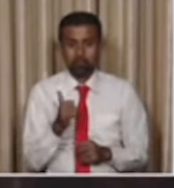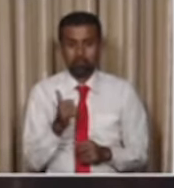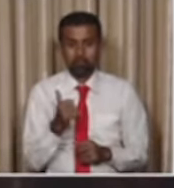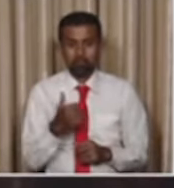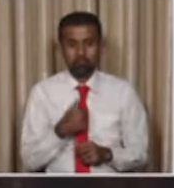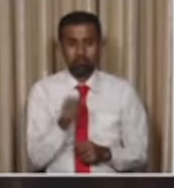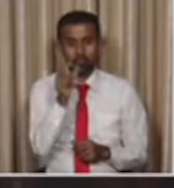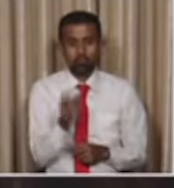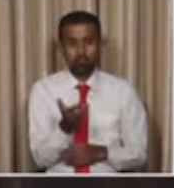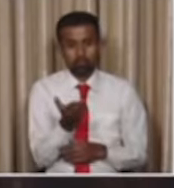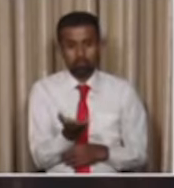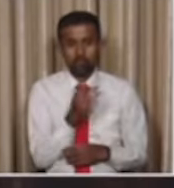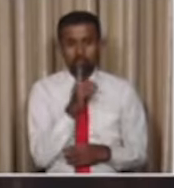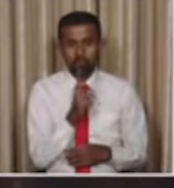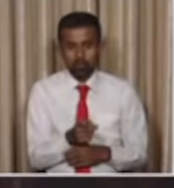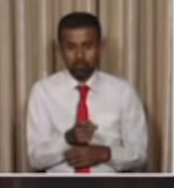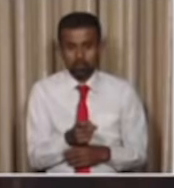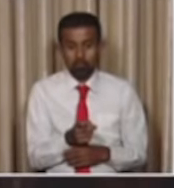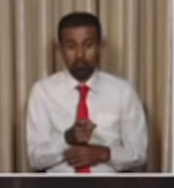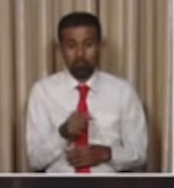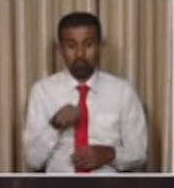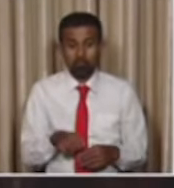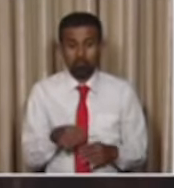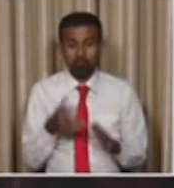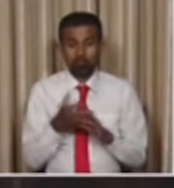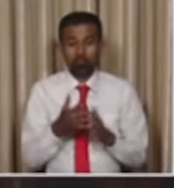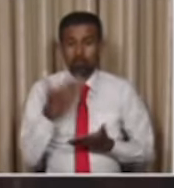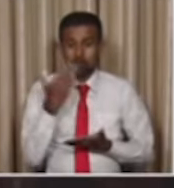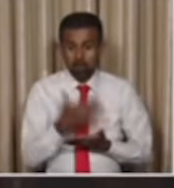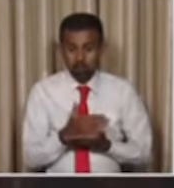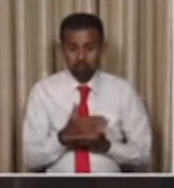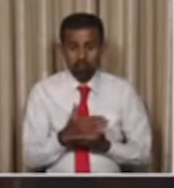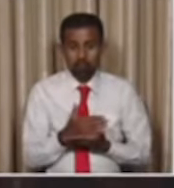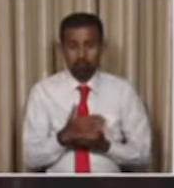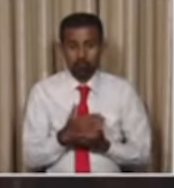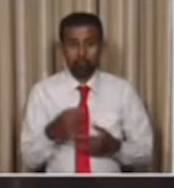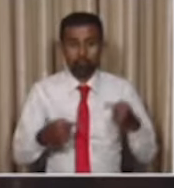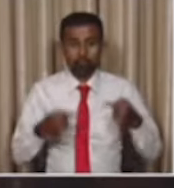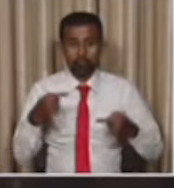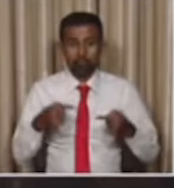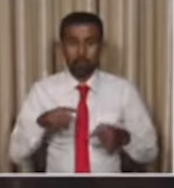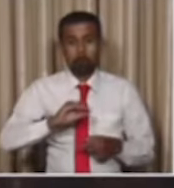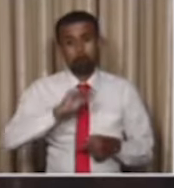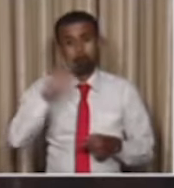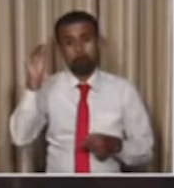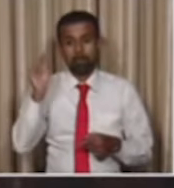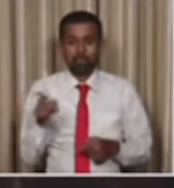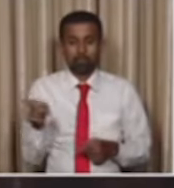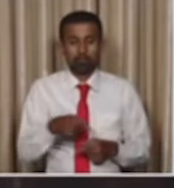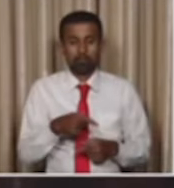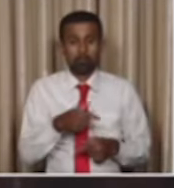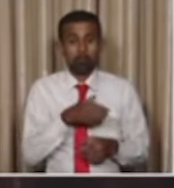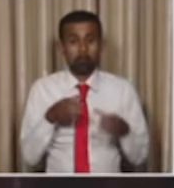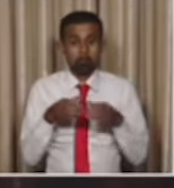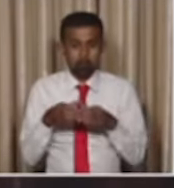මම ඔබතුමාට ඉල්ලා සිටිනවා මේක ප්‍රෙසිඩන්ස් එකක් වීම නැවැත්වීම සඳහා මෙම විවාදය නැවත දිනයකට ගරු පක්ෂනායක